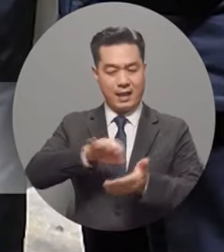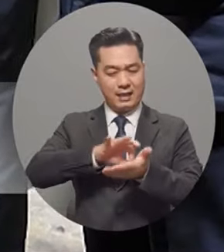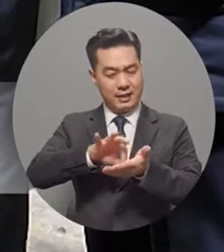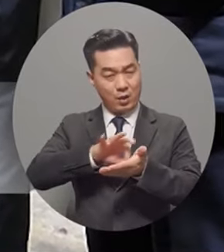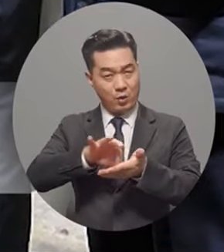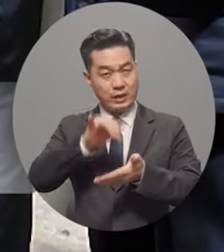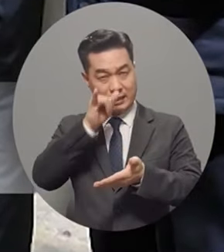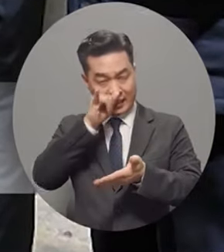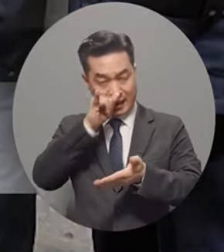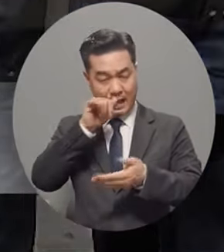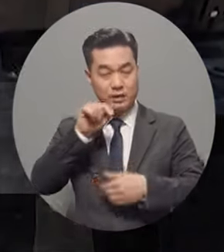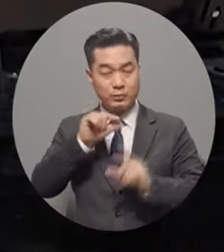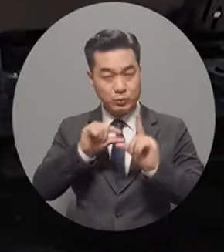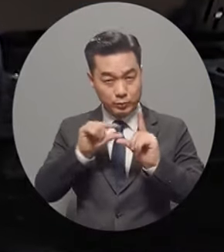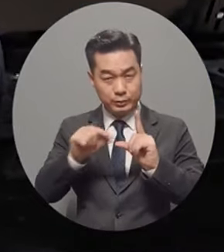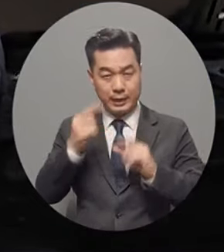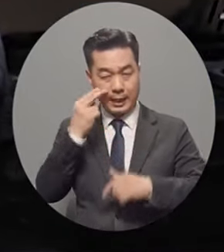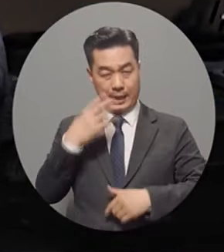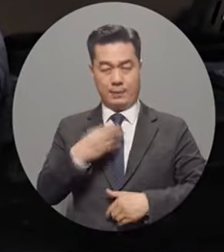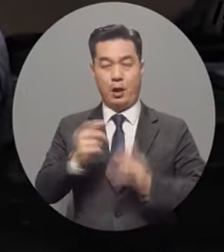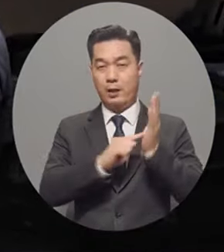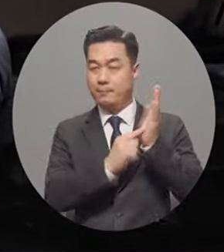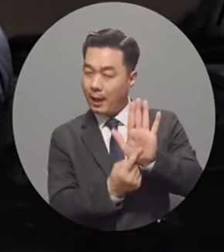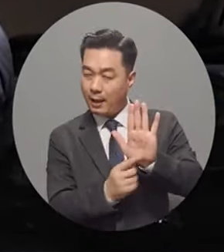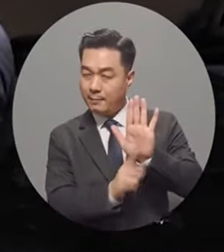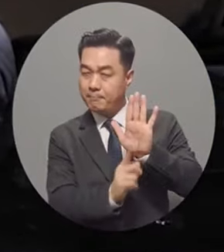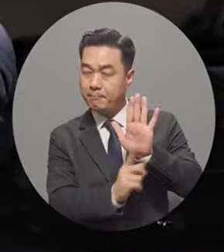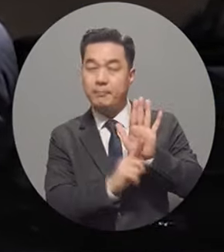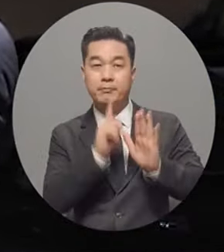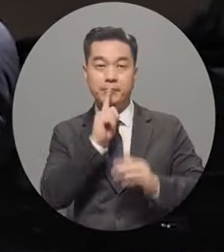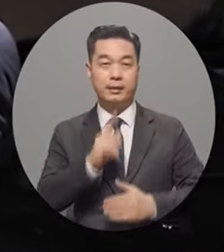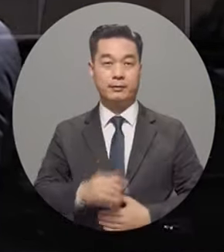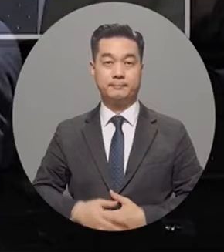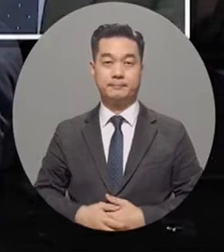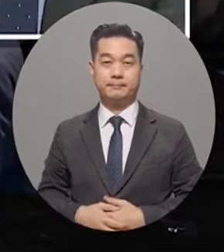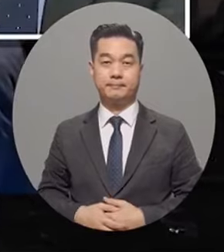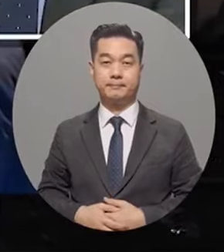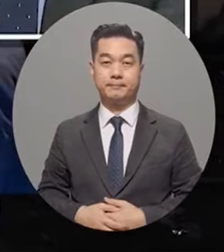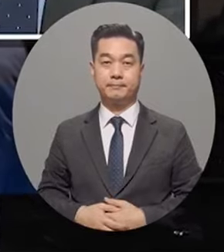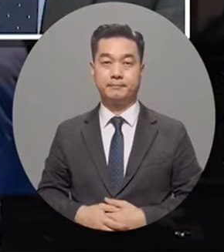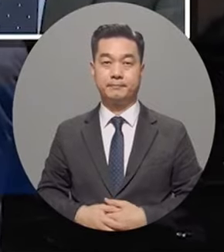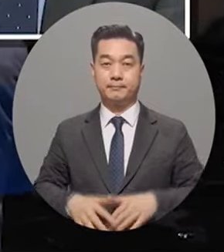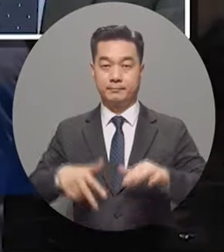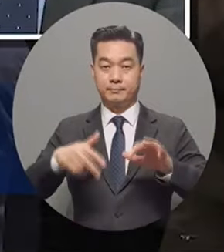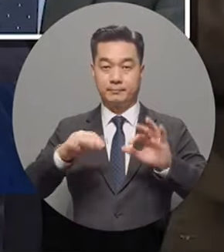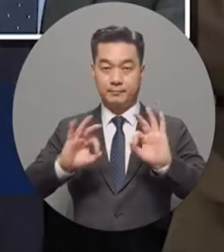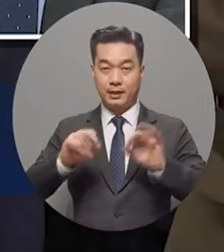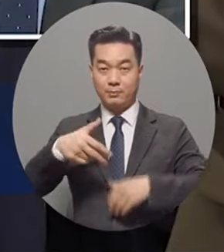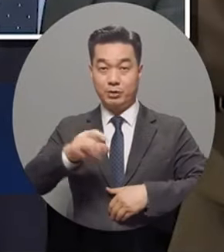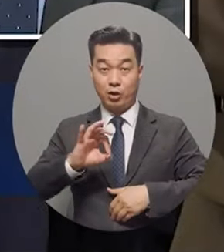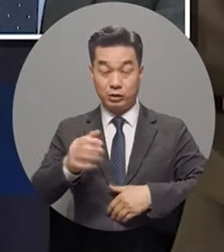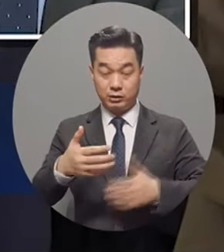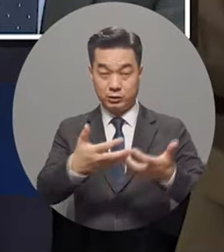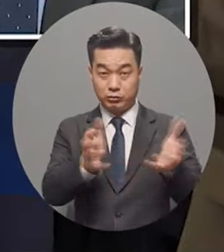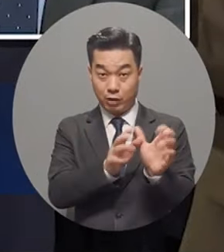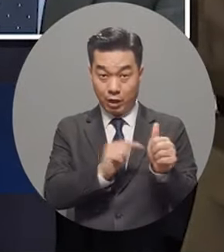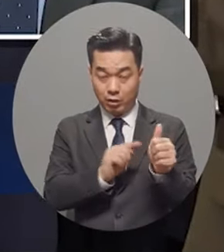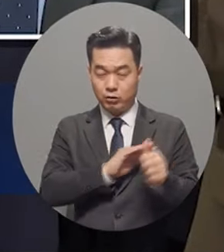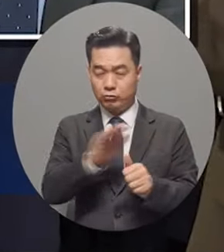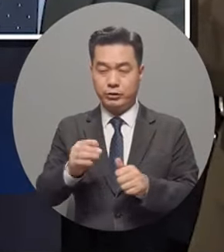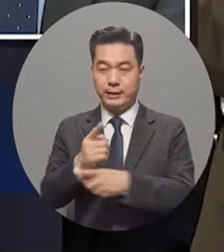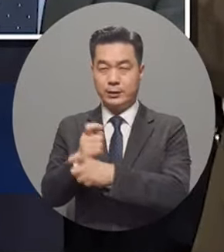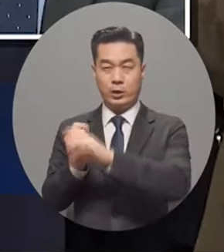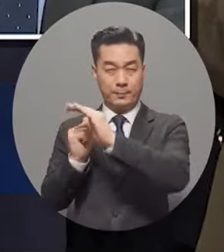가능성이 있다는 점을 의도적으로 드러냈다는 지적입니다. 김정은이 이제 우리나라를 직접 그 주적이라고 언급한 것은